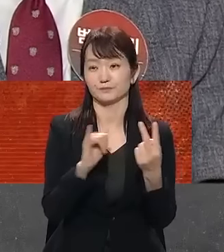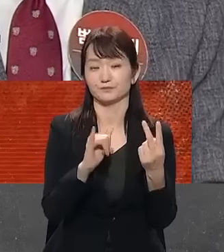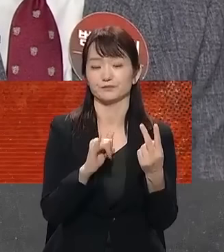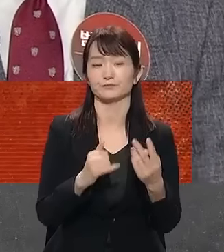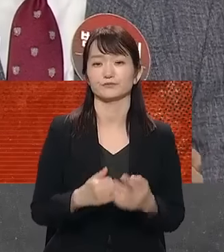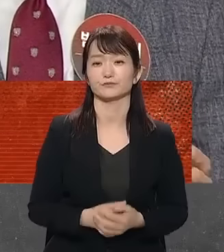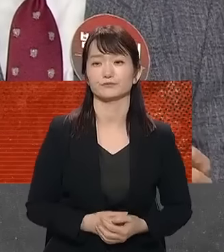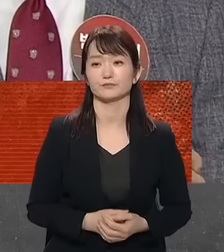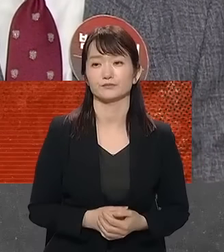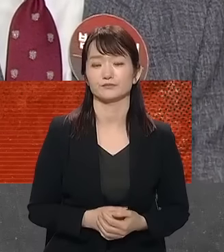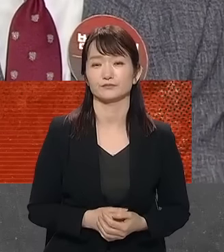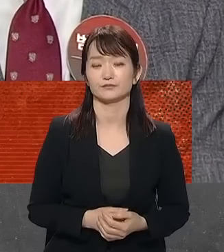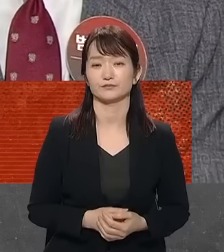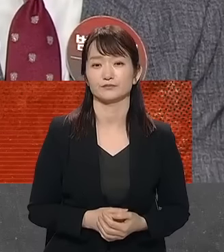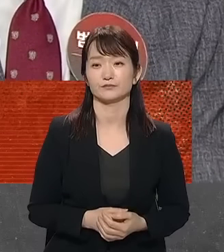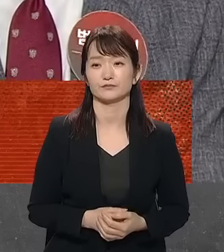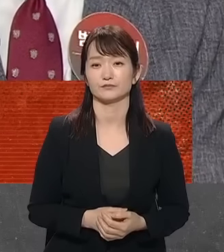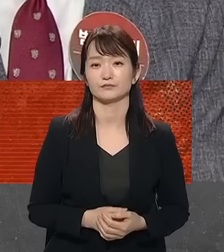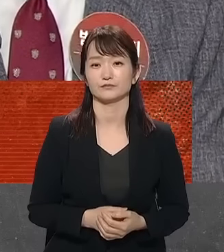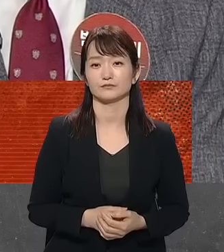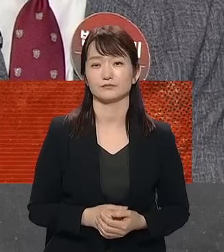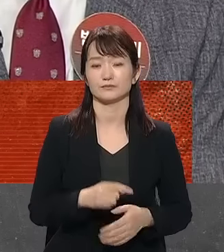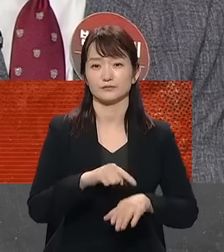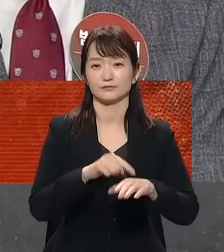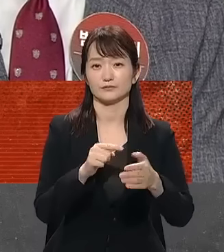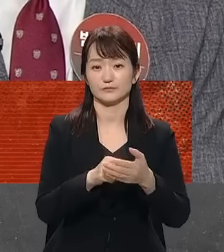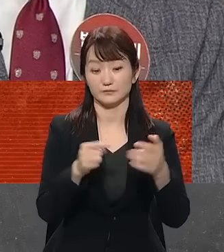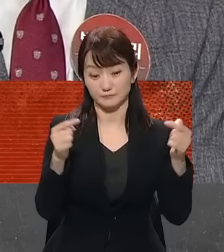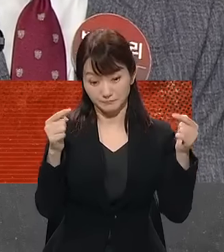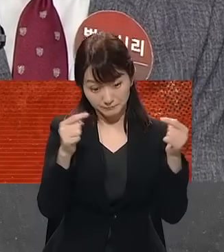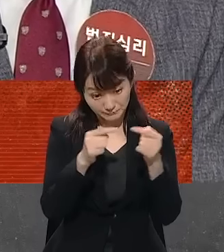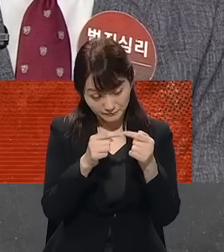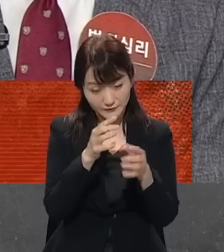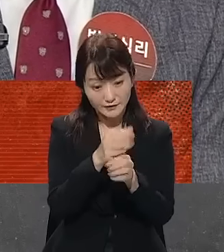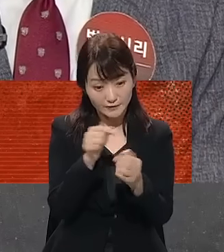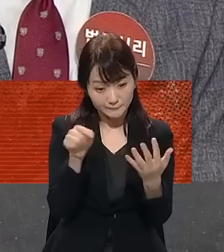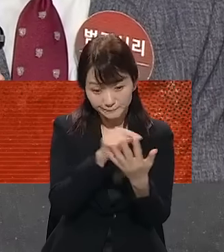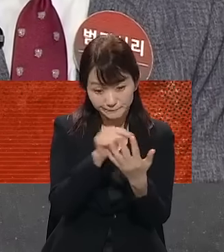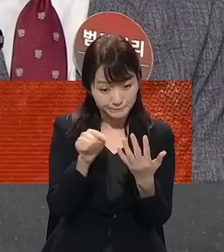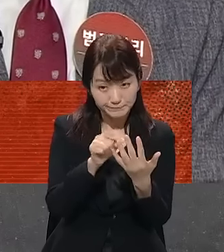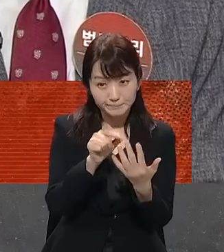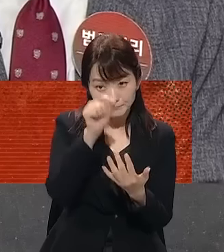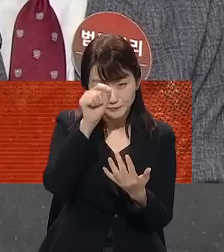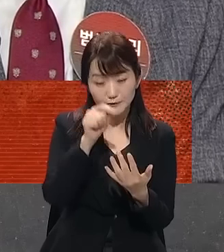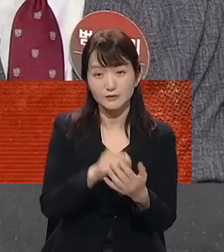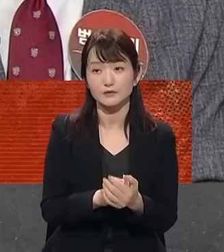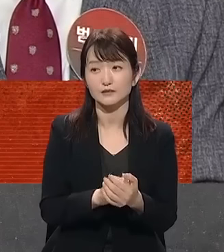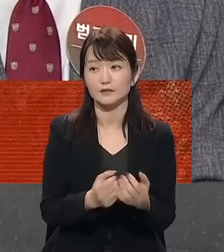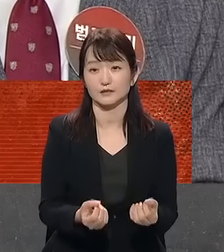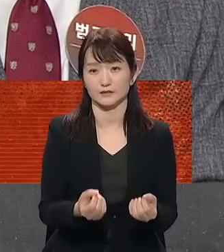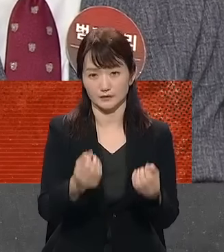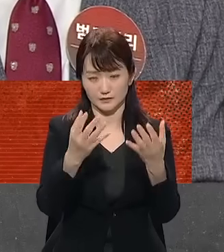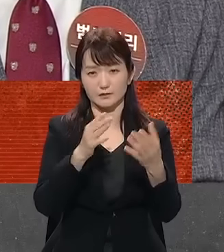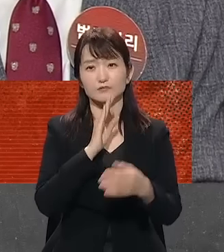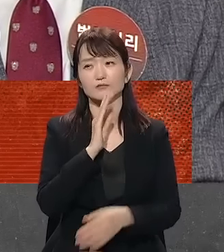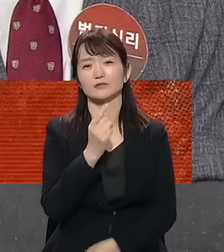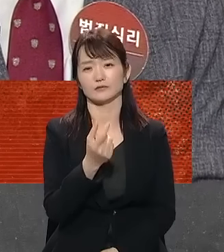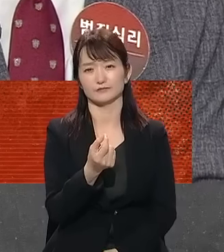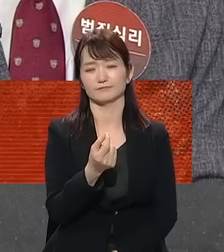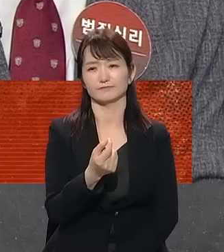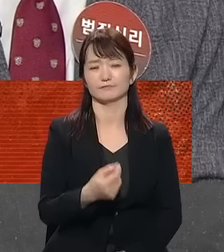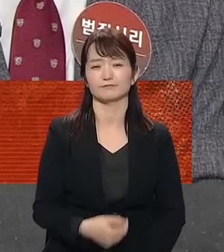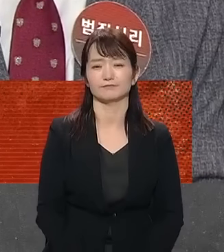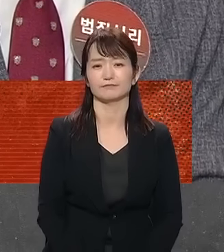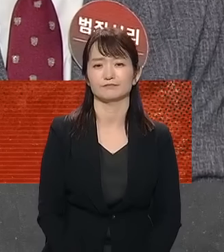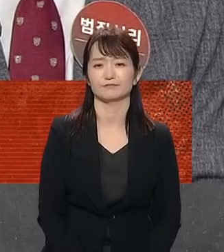뭔가 마음이 이 합쳐진 그런 날을 갖다가 골라서 나름대로의 어떤 그 행사를 갖다 하는 것이 맞지 않느냐